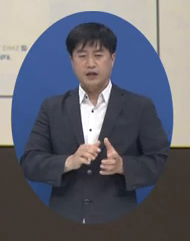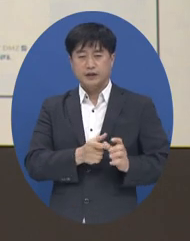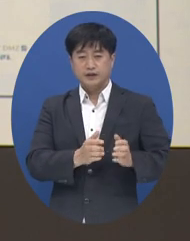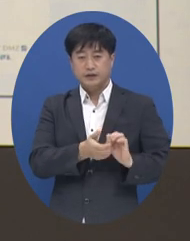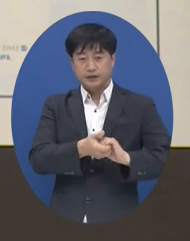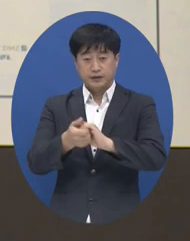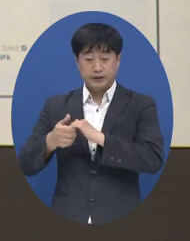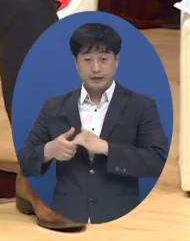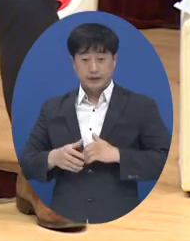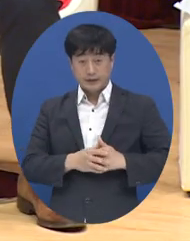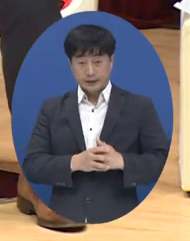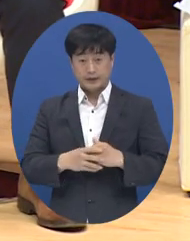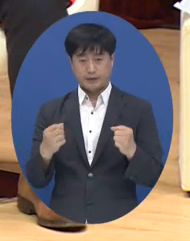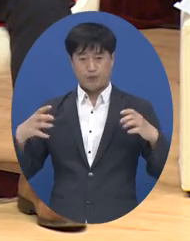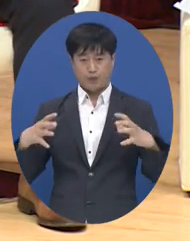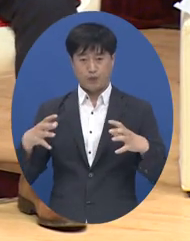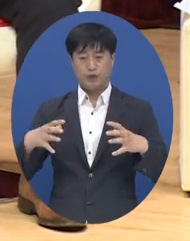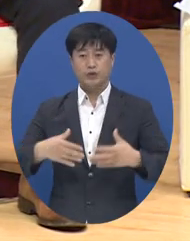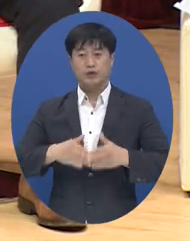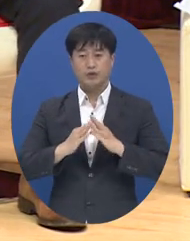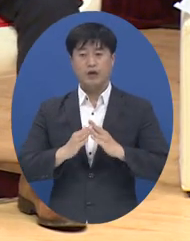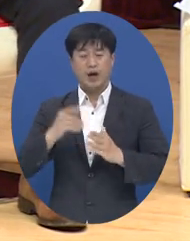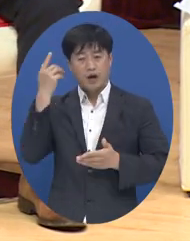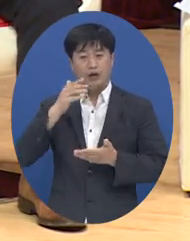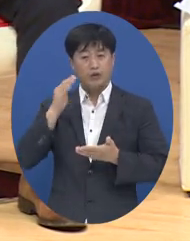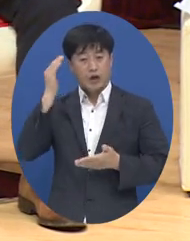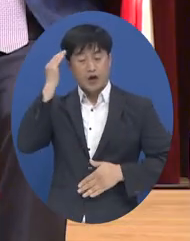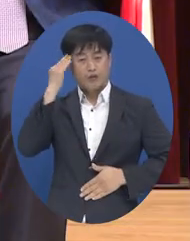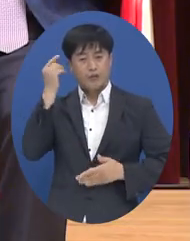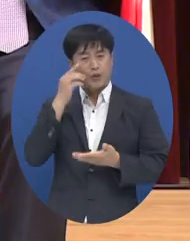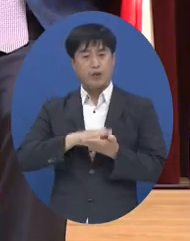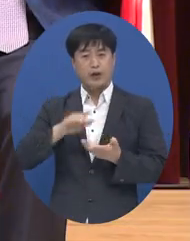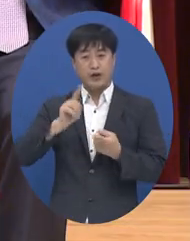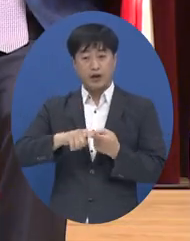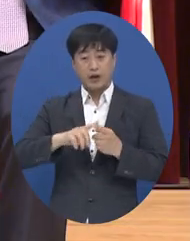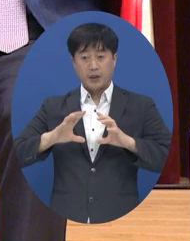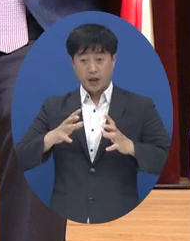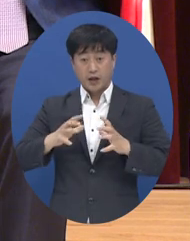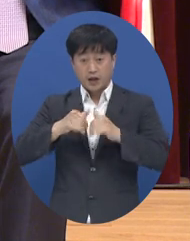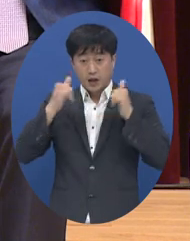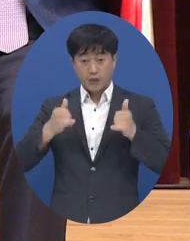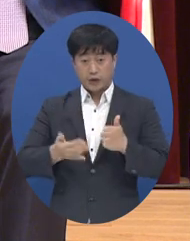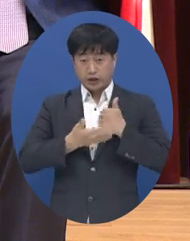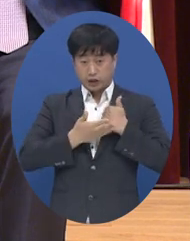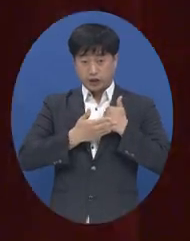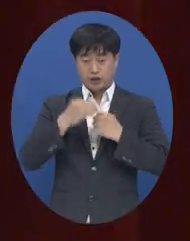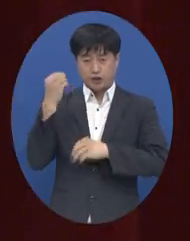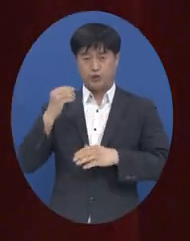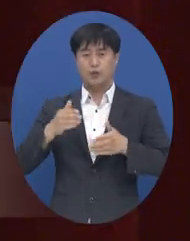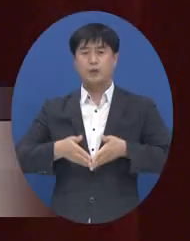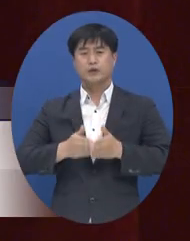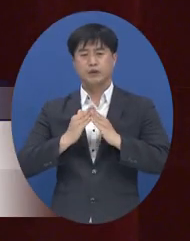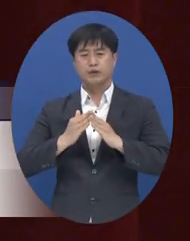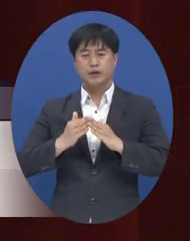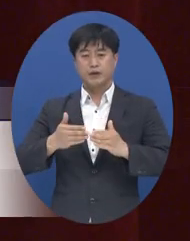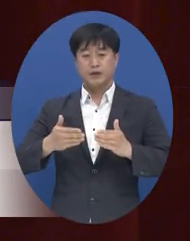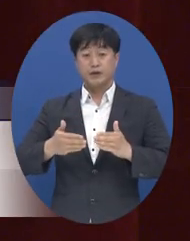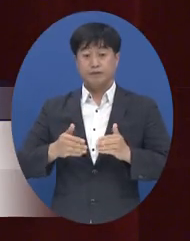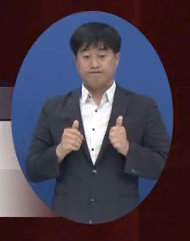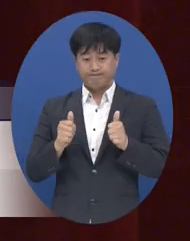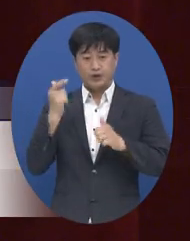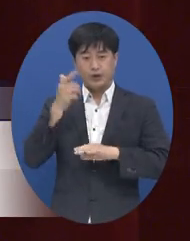협력망을 구축합니다. 한반도 평화에 대한 국제사회의 지지 기반을 만드는 데 힘쓸 예정. 그래서